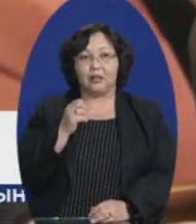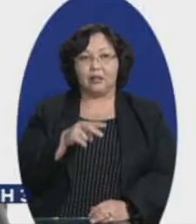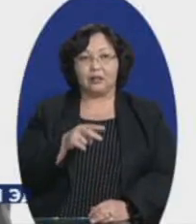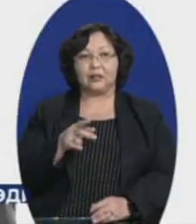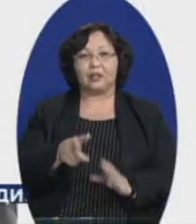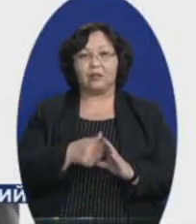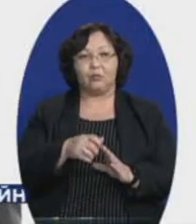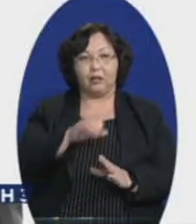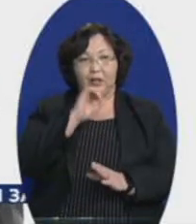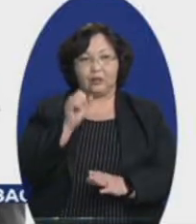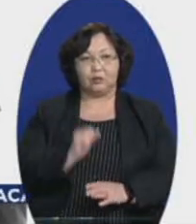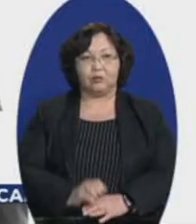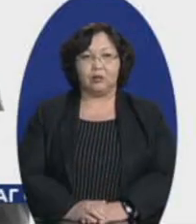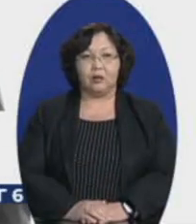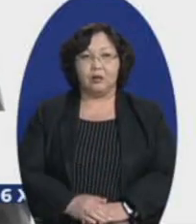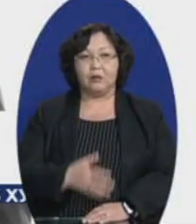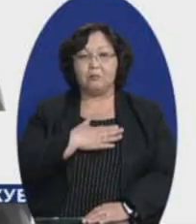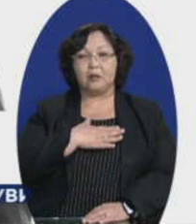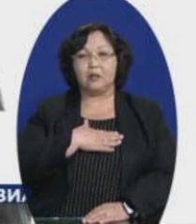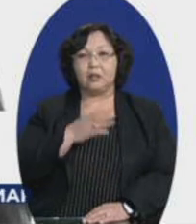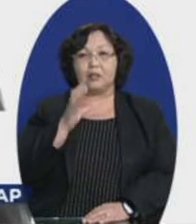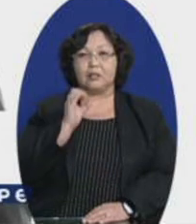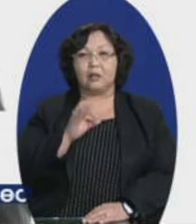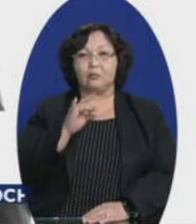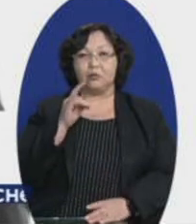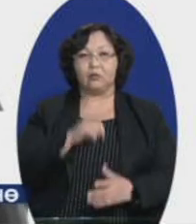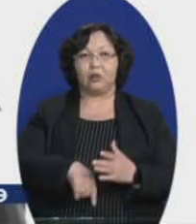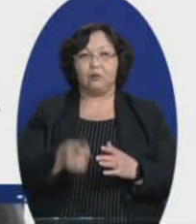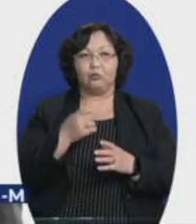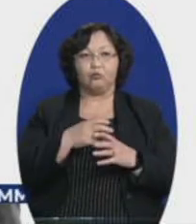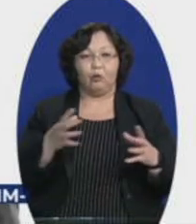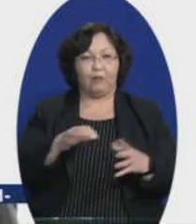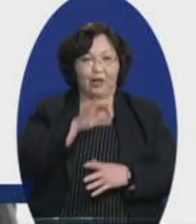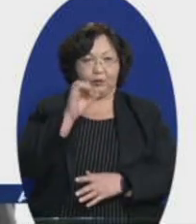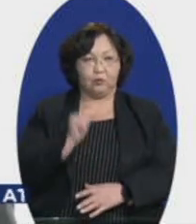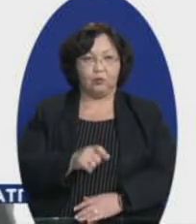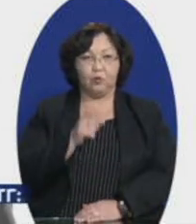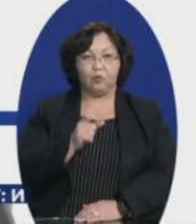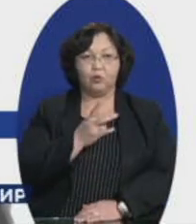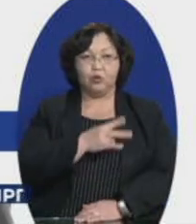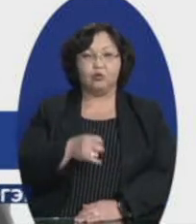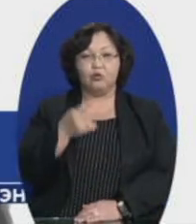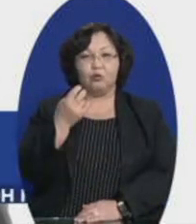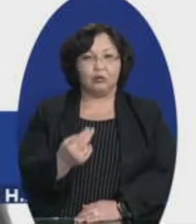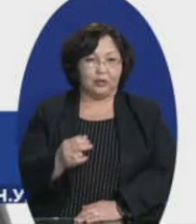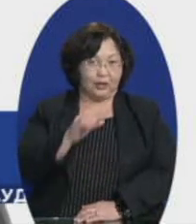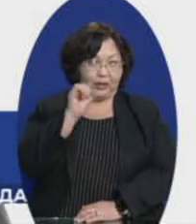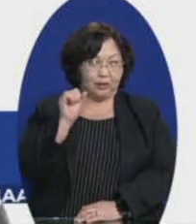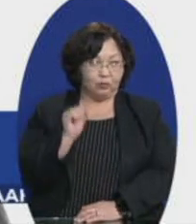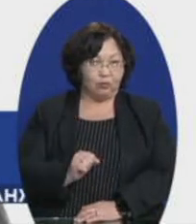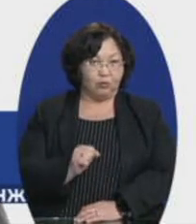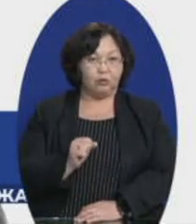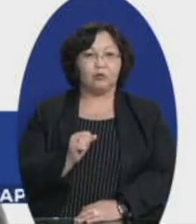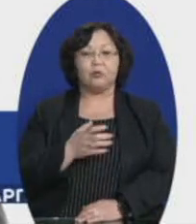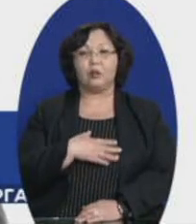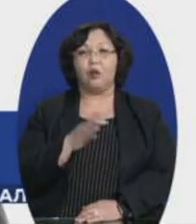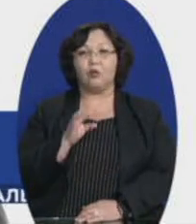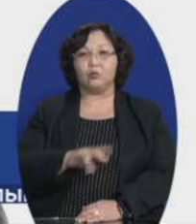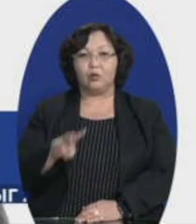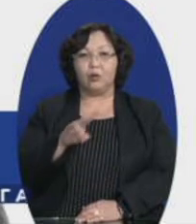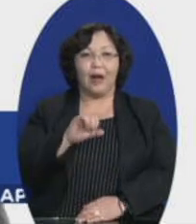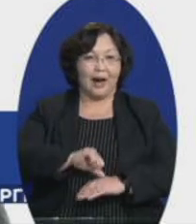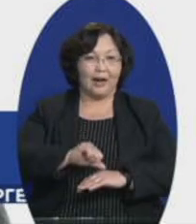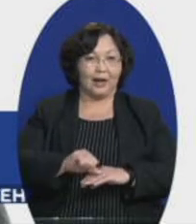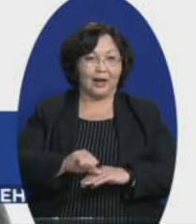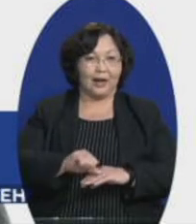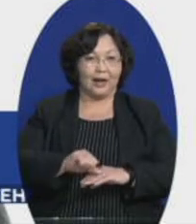ирдэг. Одоо манай салбарт үүсэж байгаа хамгийн том асуудал бол хүний нөөцийн асуудал байдаг. А энэ ялангуяа орон нутагт манайх Архангай аймгийн Хангай